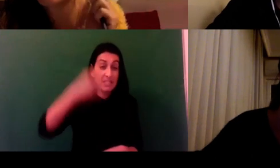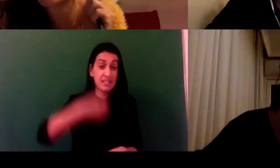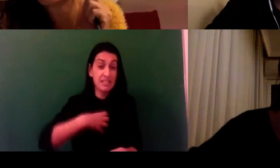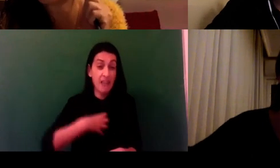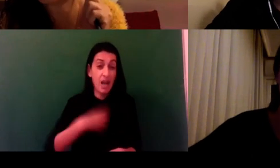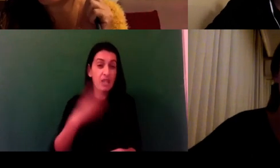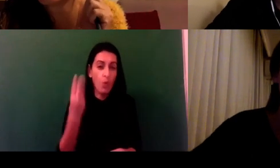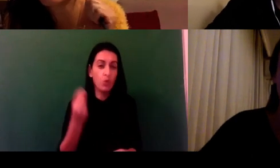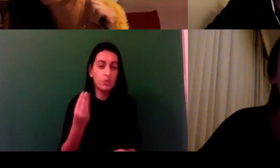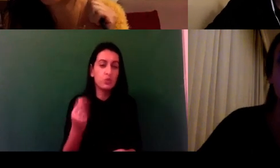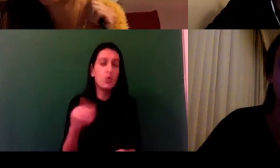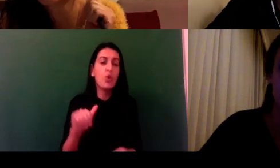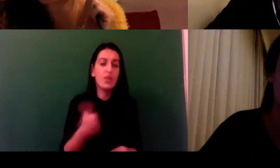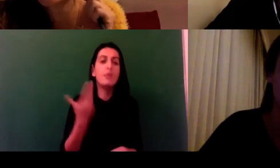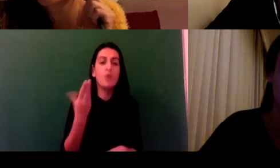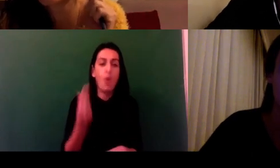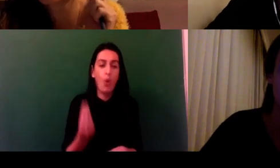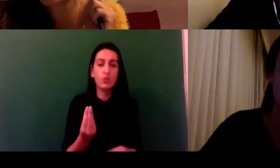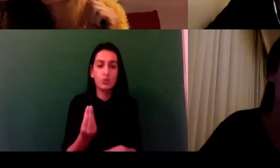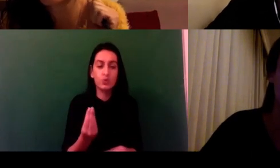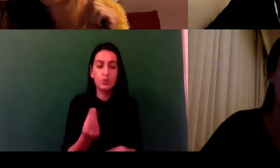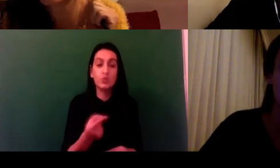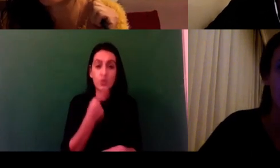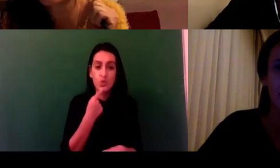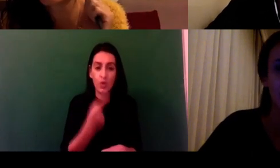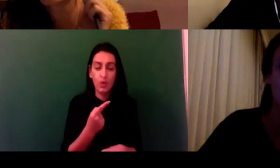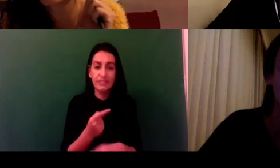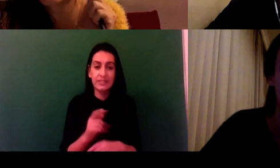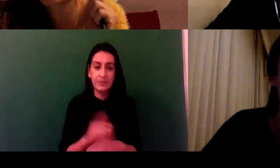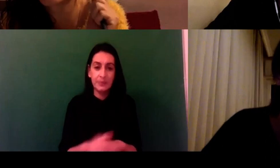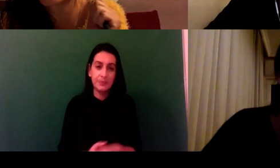aslında. Evet, ama öyle olmamalı aslında. Yani bu değil olması